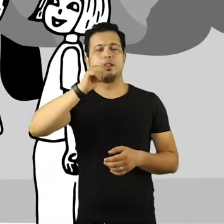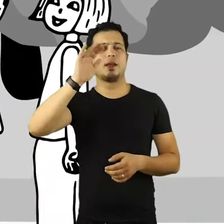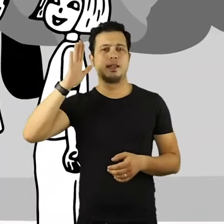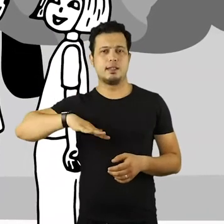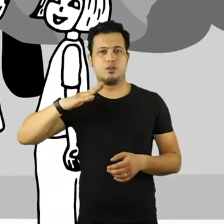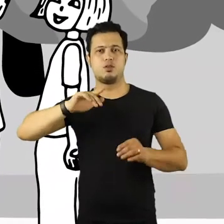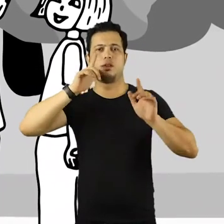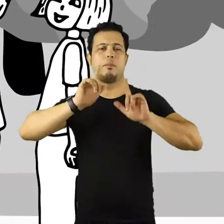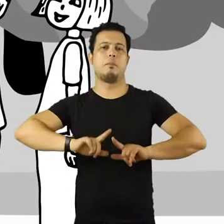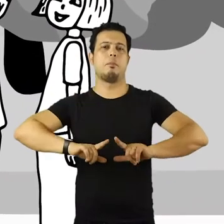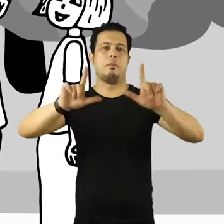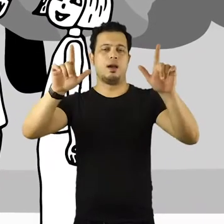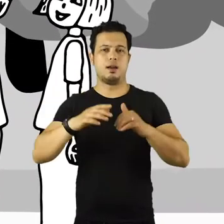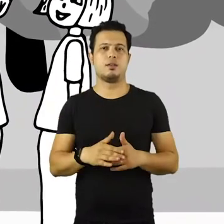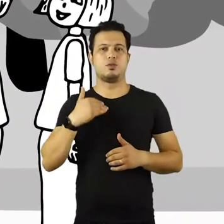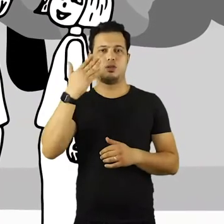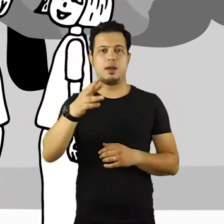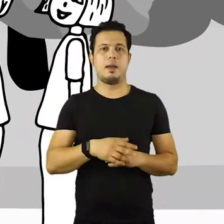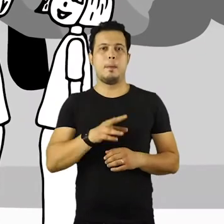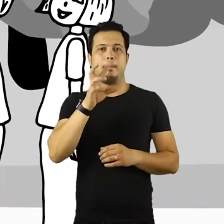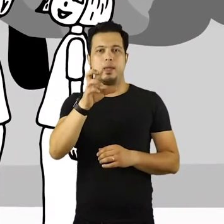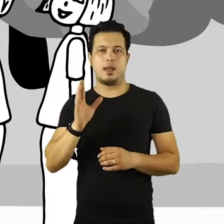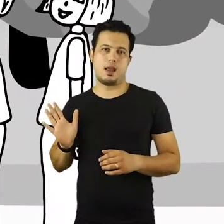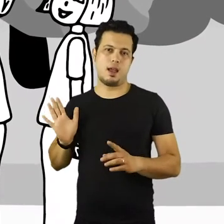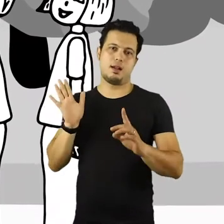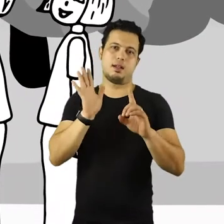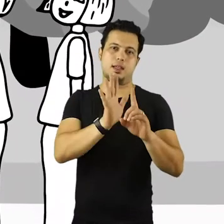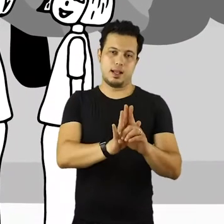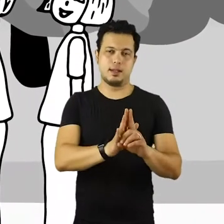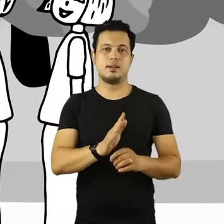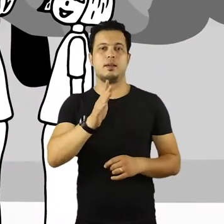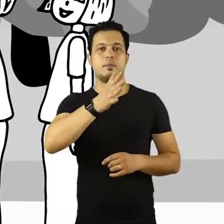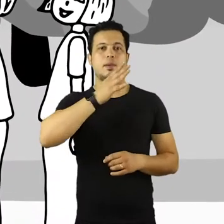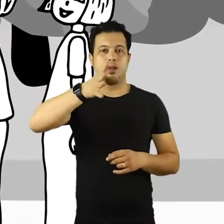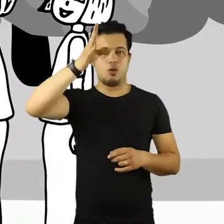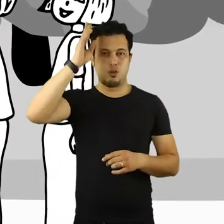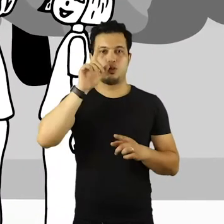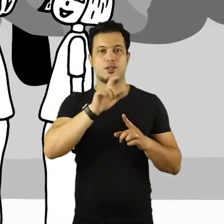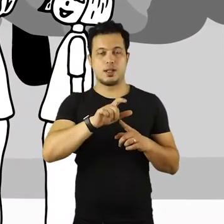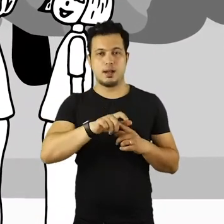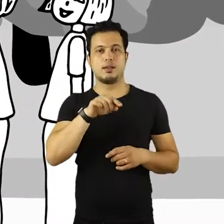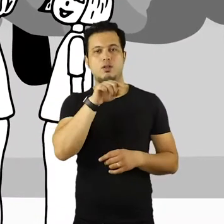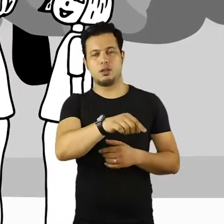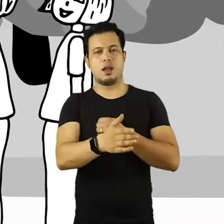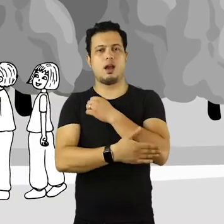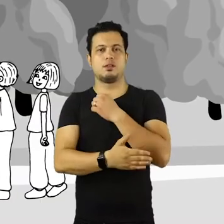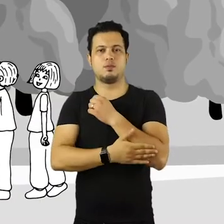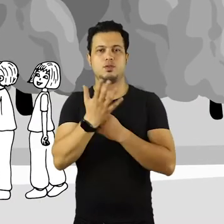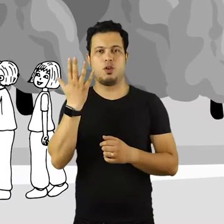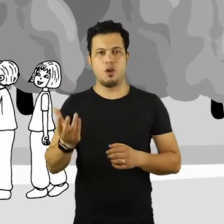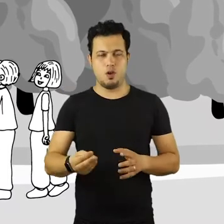isteriz! Diye bağırarak Pınar'ın yanına geldiler. Bilge horoz ve Çınar da onlara yardım